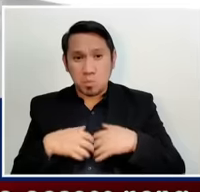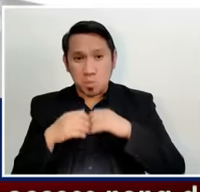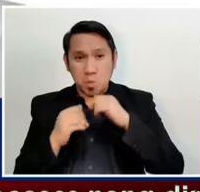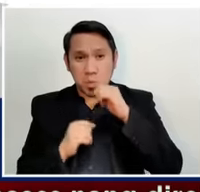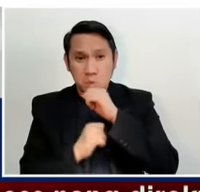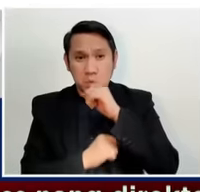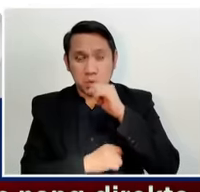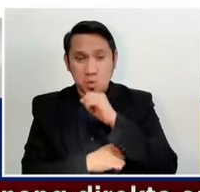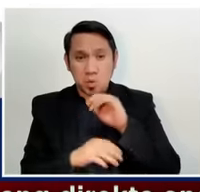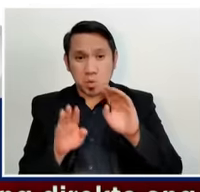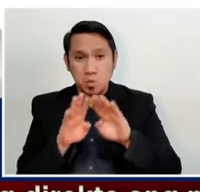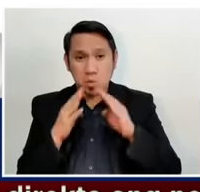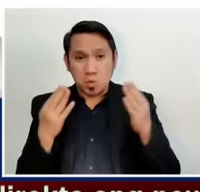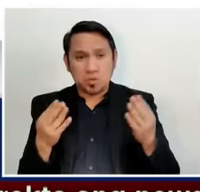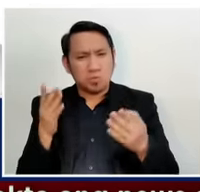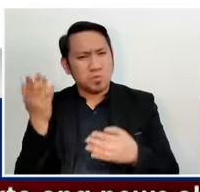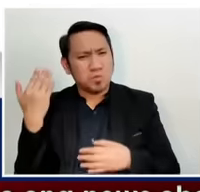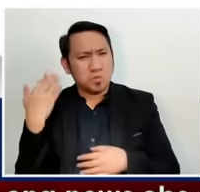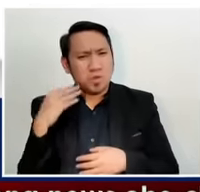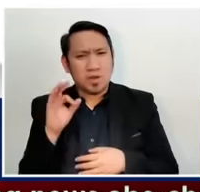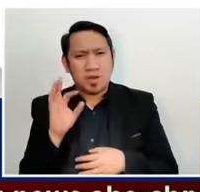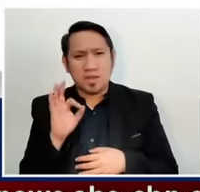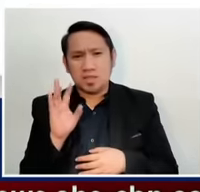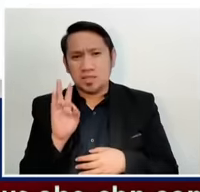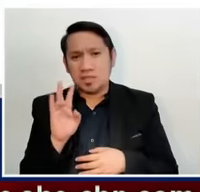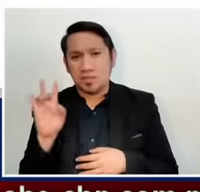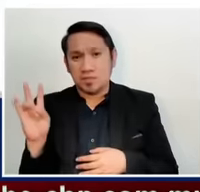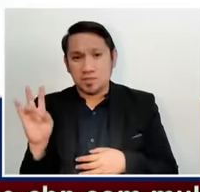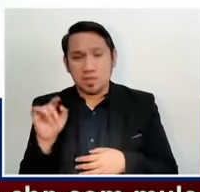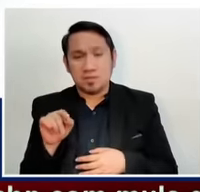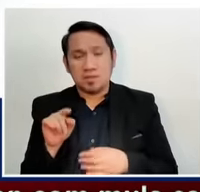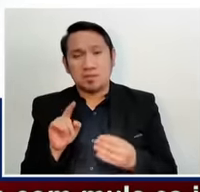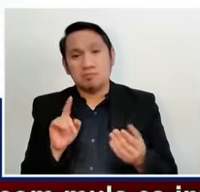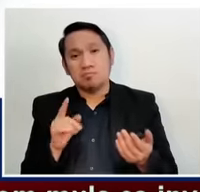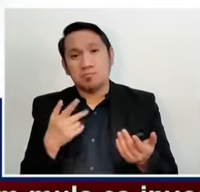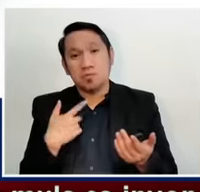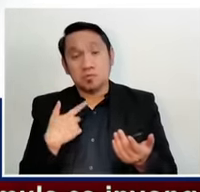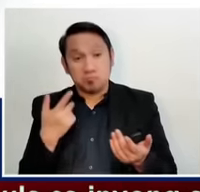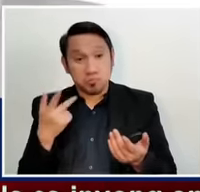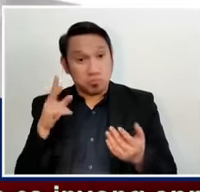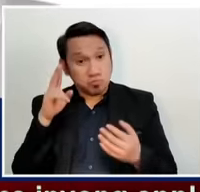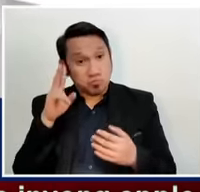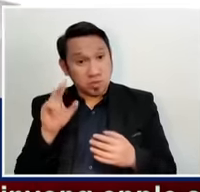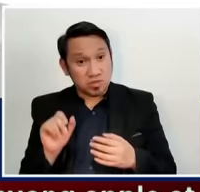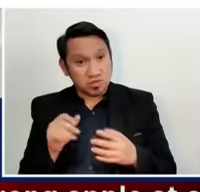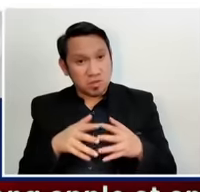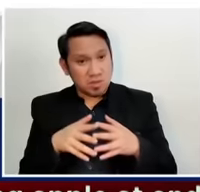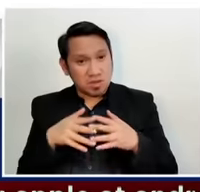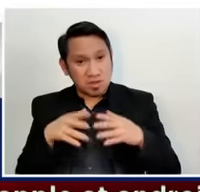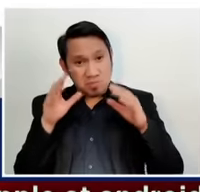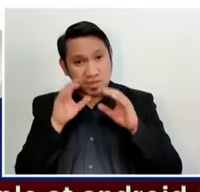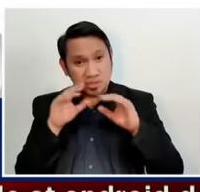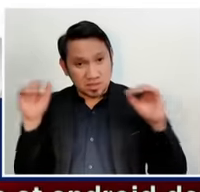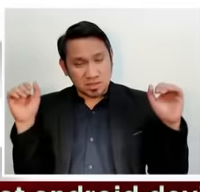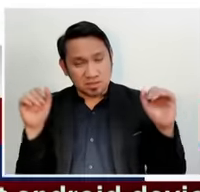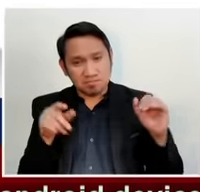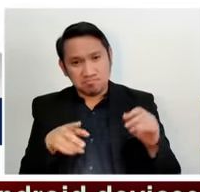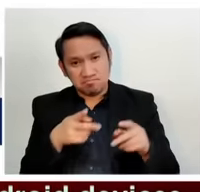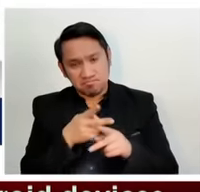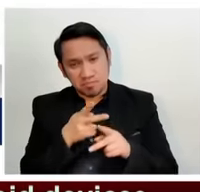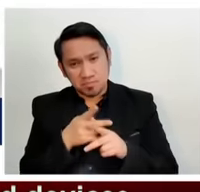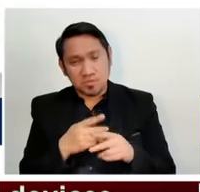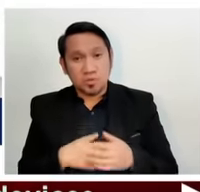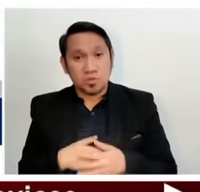noong 1977. Nakatutok din sa insidente si U.S. President Joe Biden. We're going to send all the